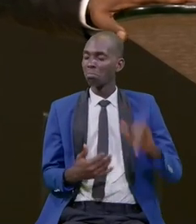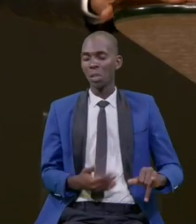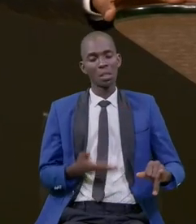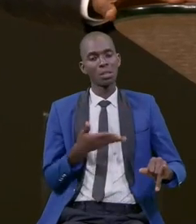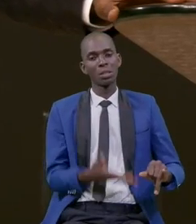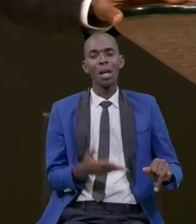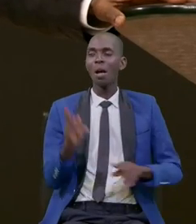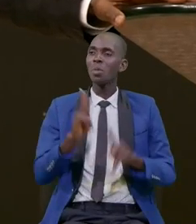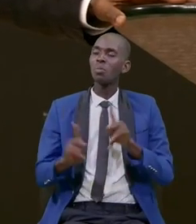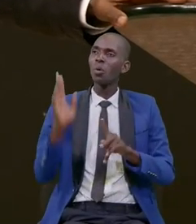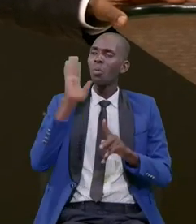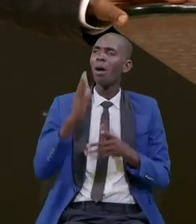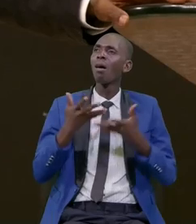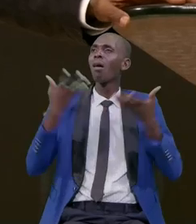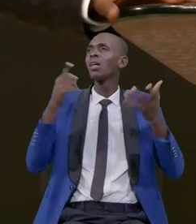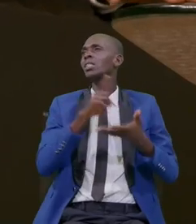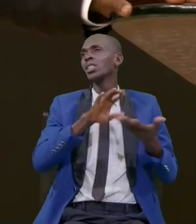gloire.